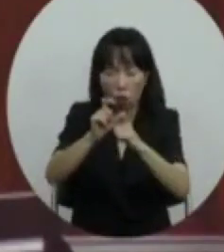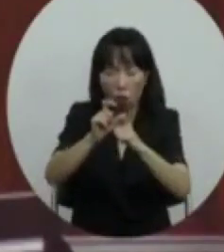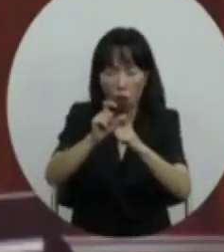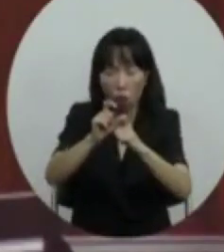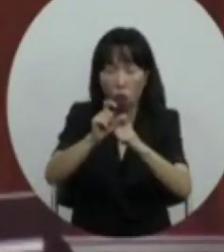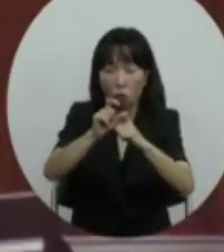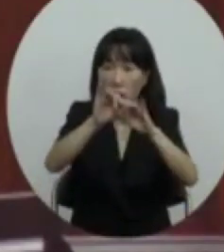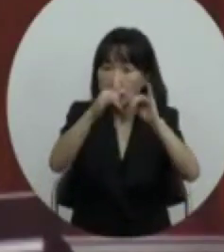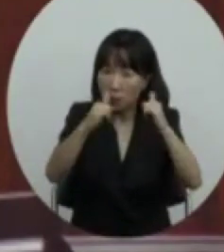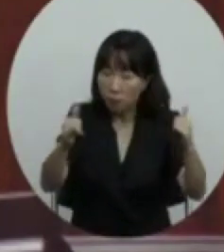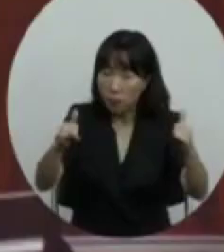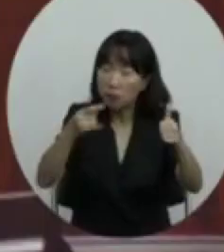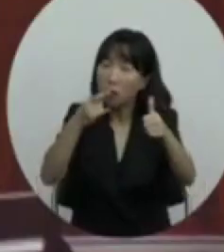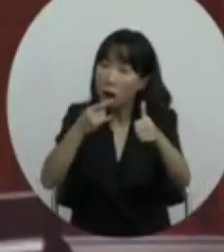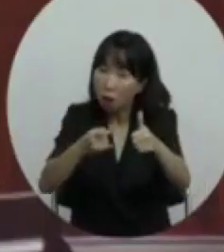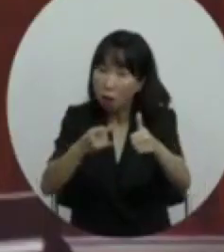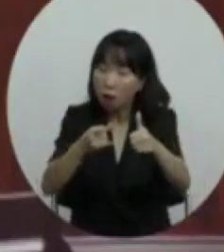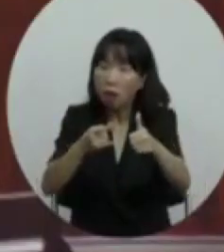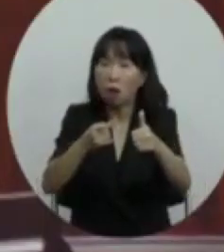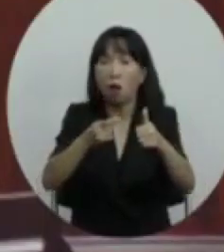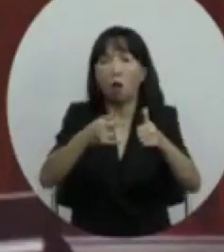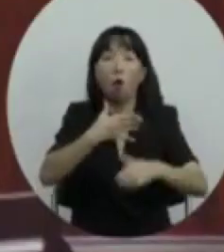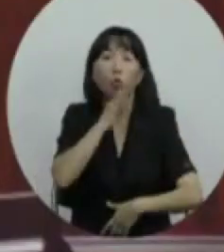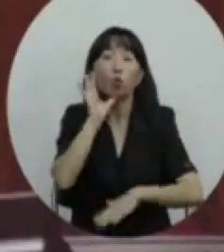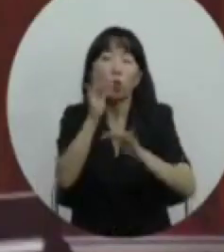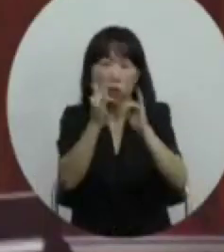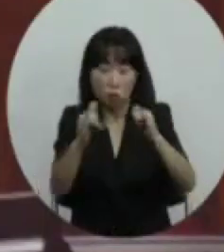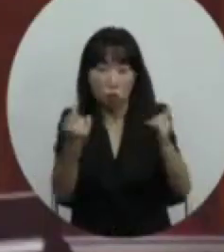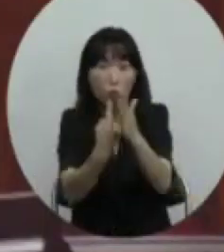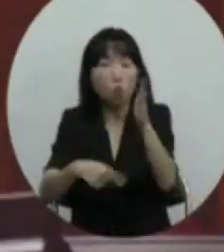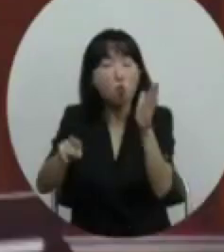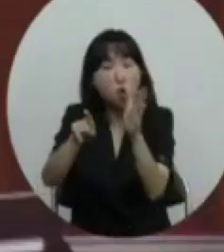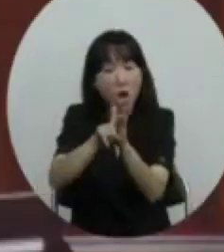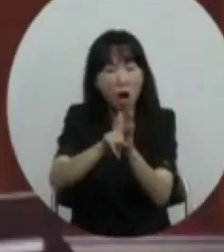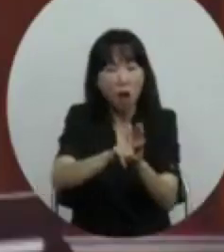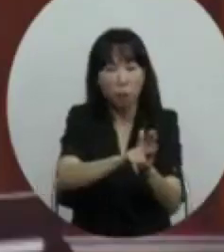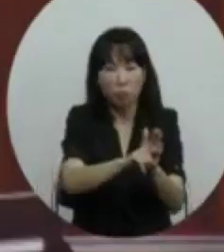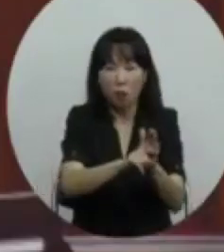지원, 경로당 활성화 사업, 70세 이상